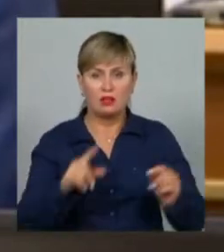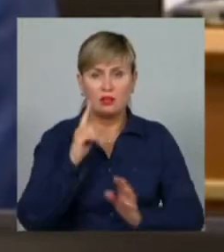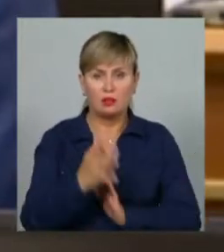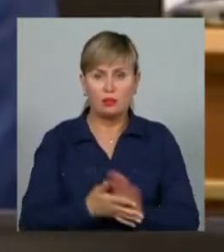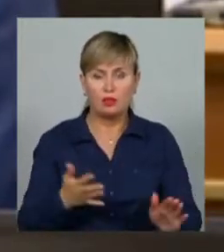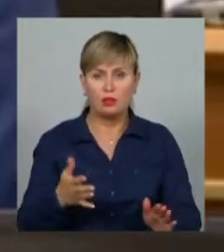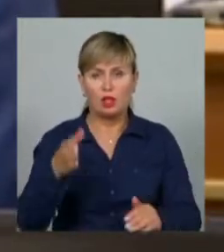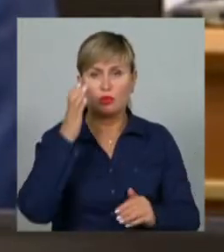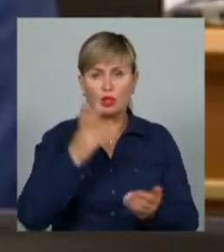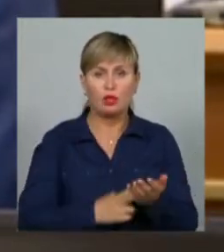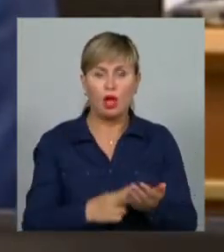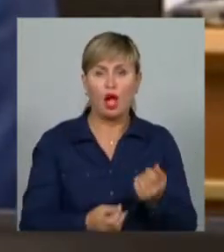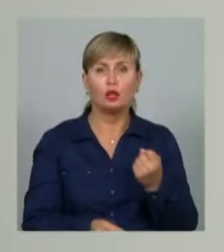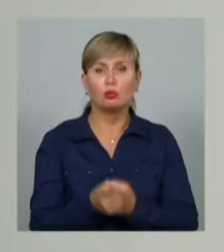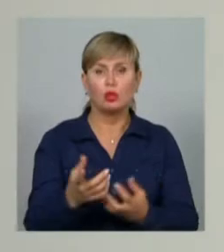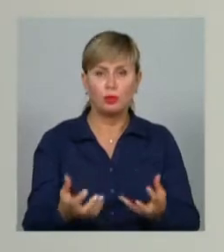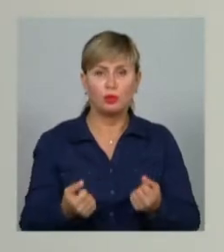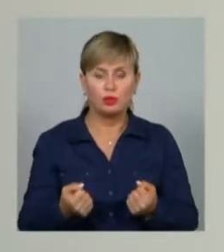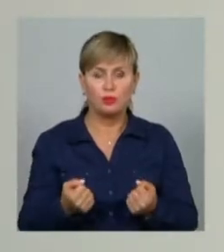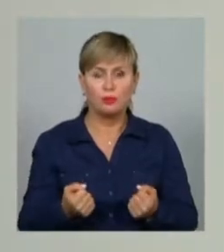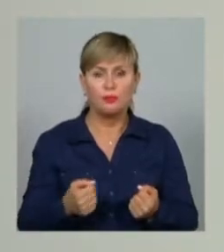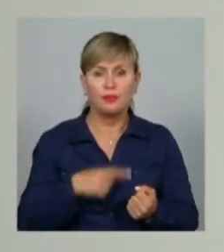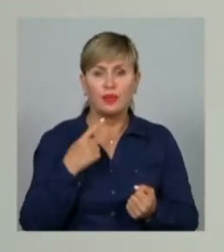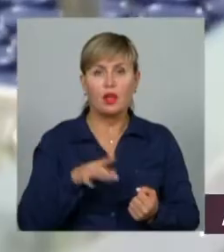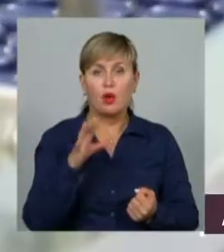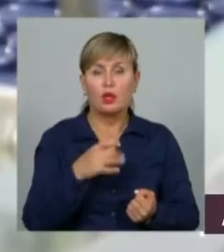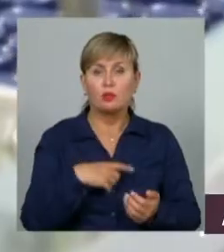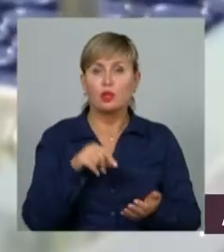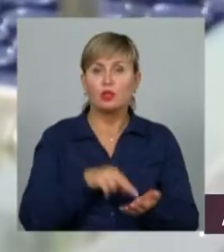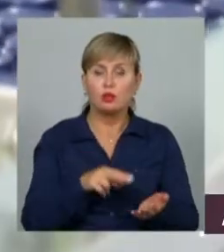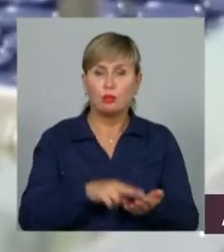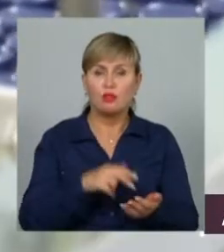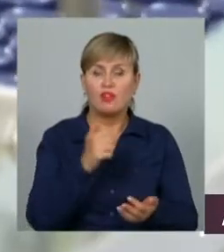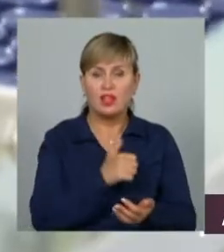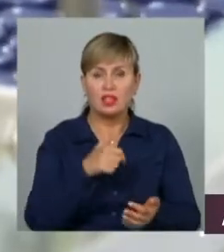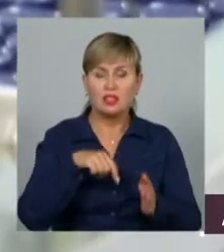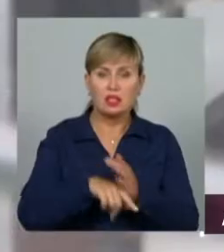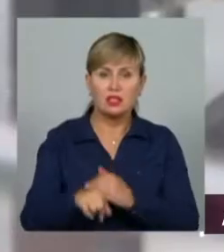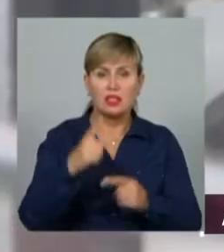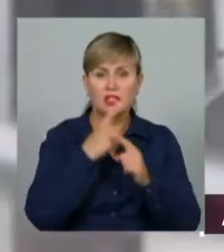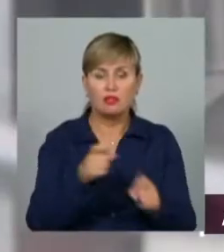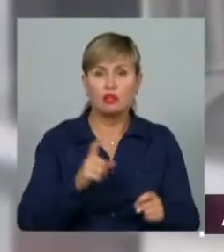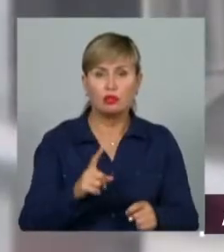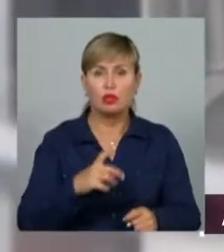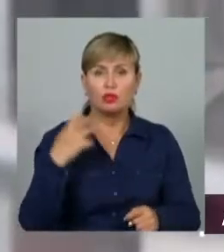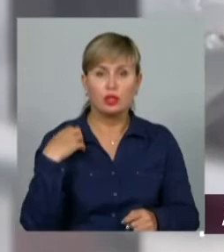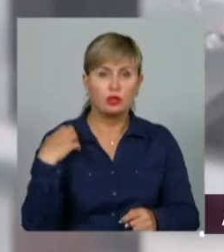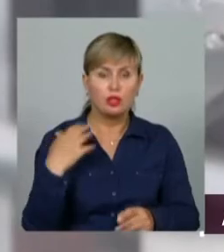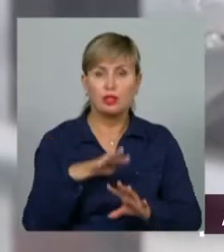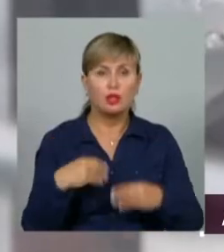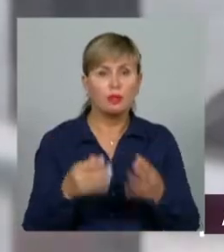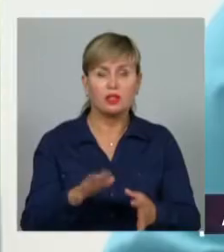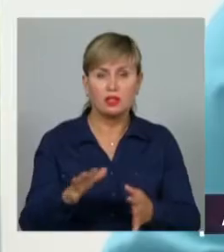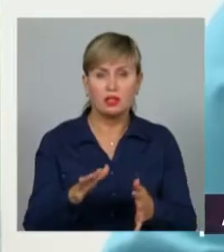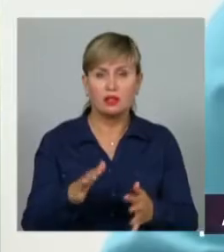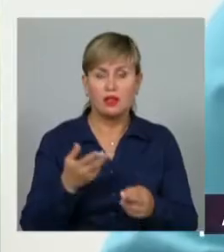научными аргументами. Откуда они берутся? Речь зашла и о себестоимости вакцины. Азат Перуашев заявил, что чиновники не предоставляют